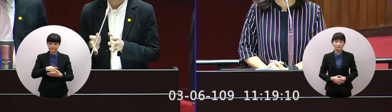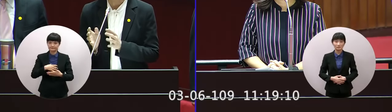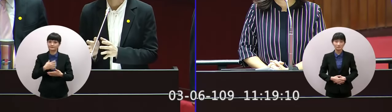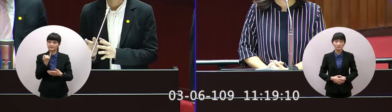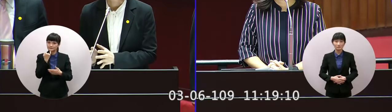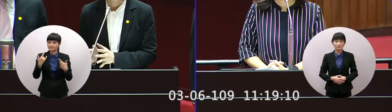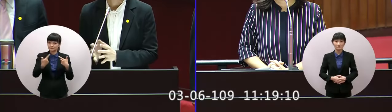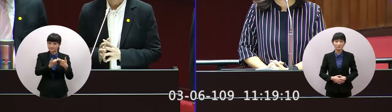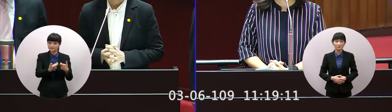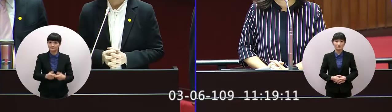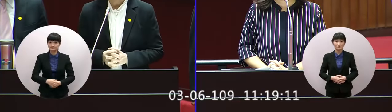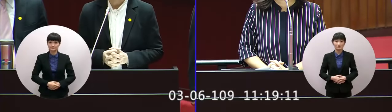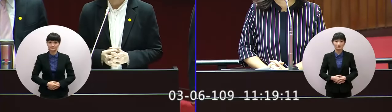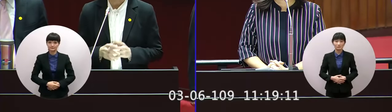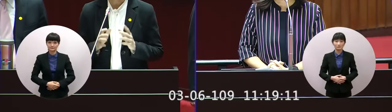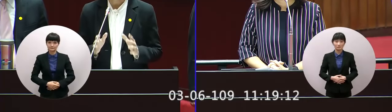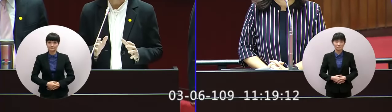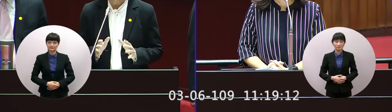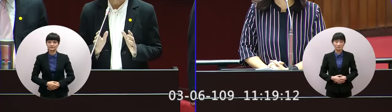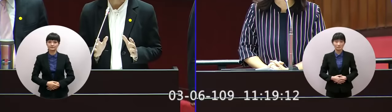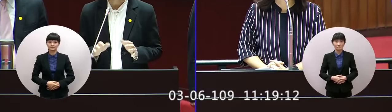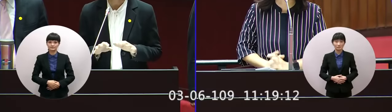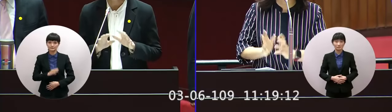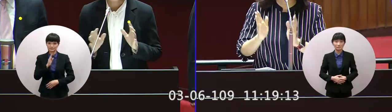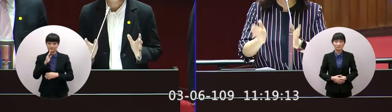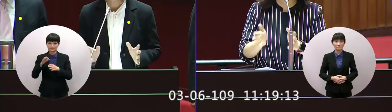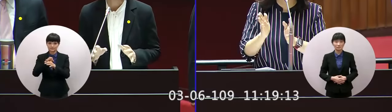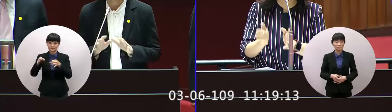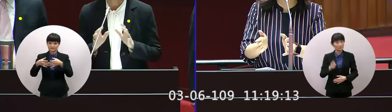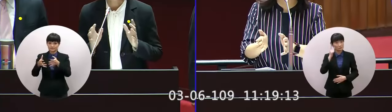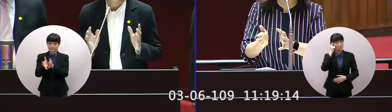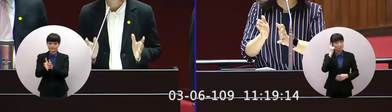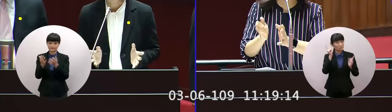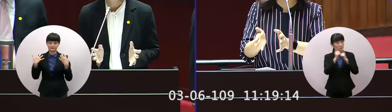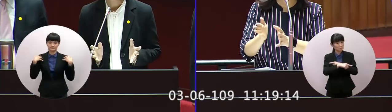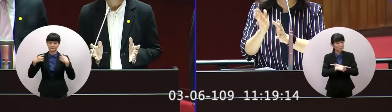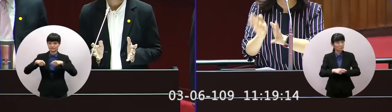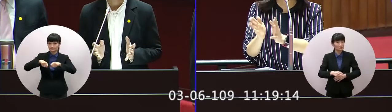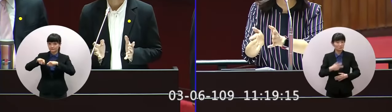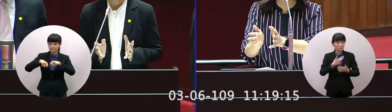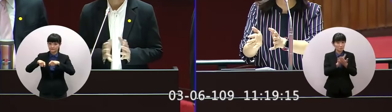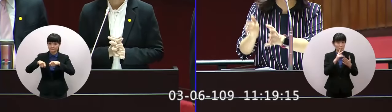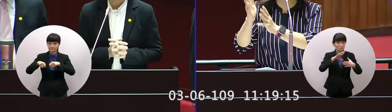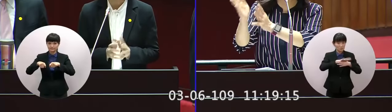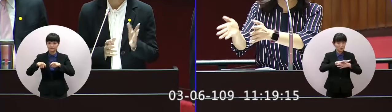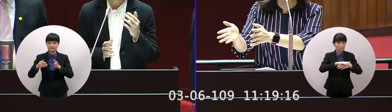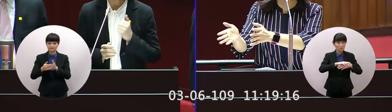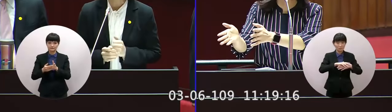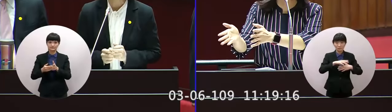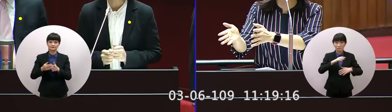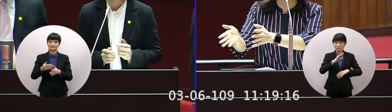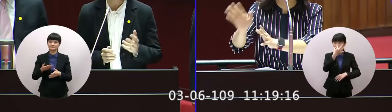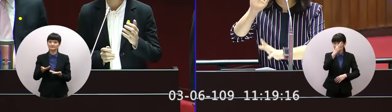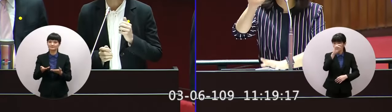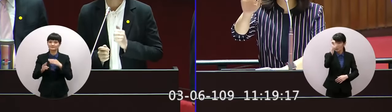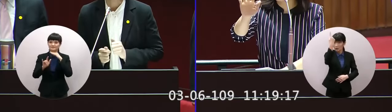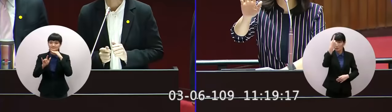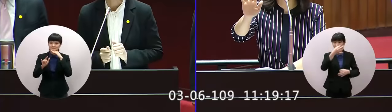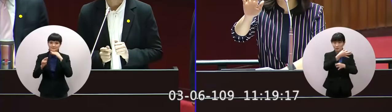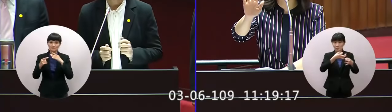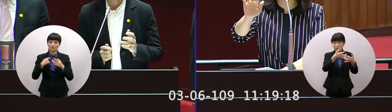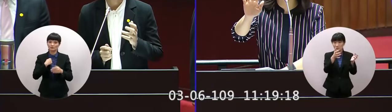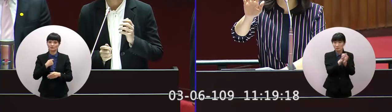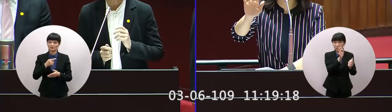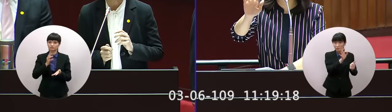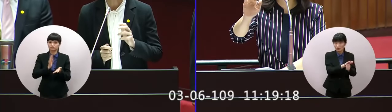适用的范围。所以是由经济部来设计规划， 艺文的经费也是来自经济部，不是